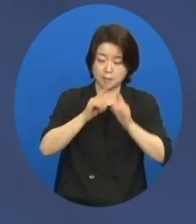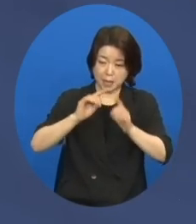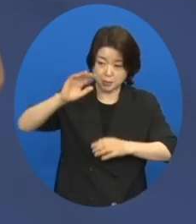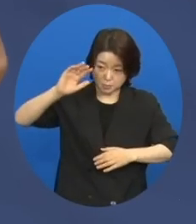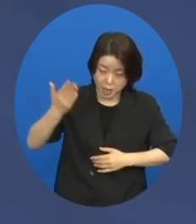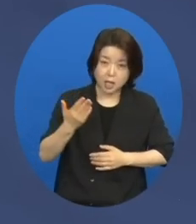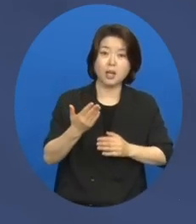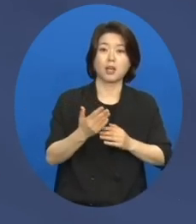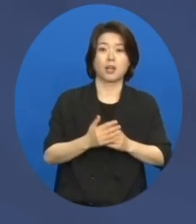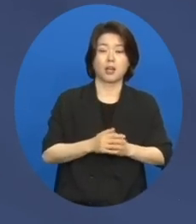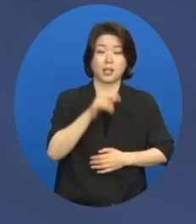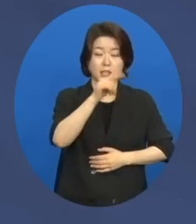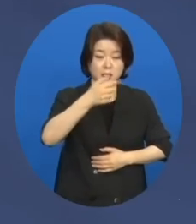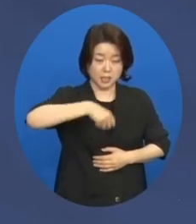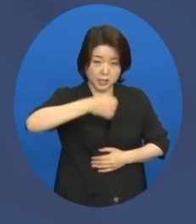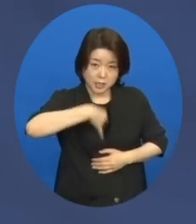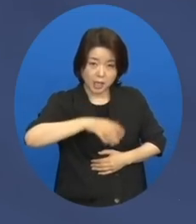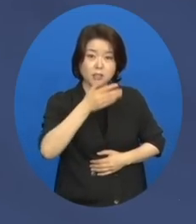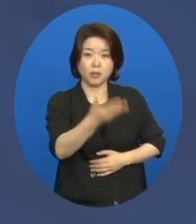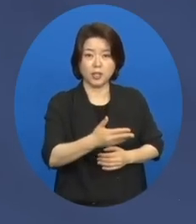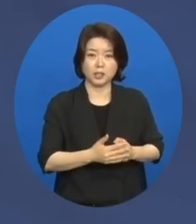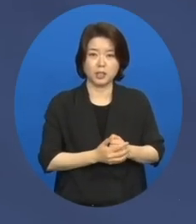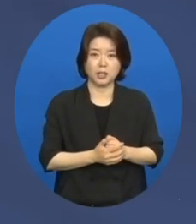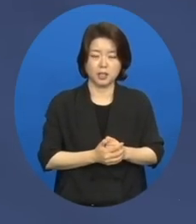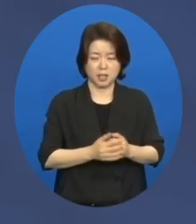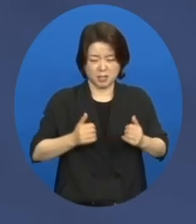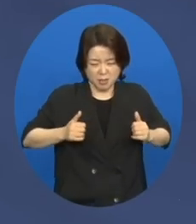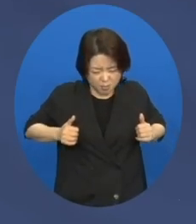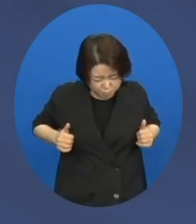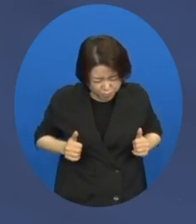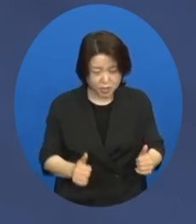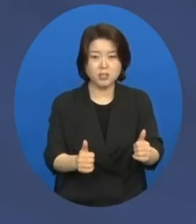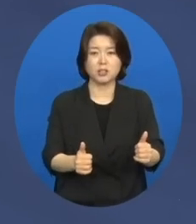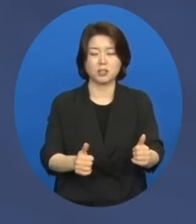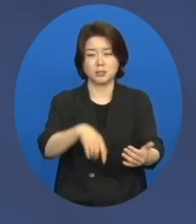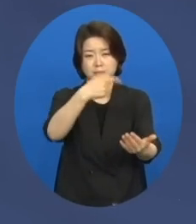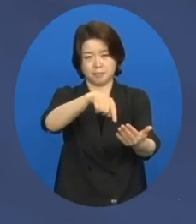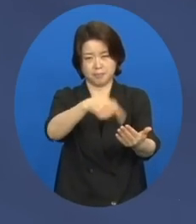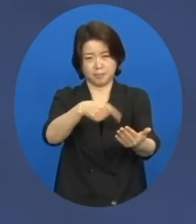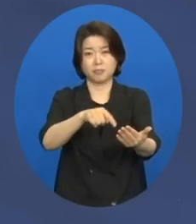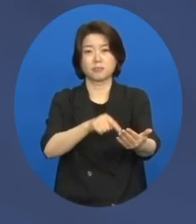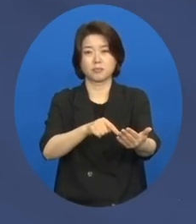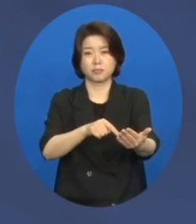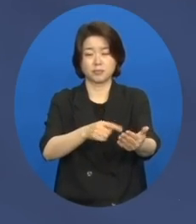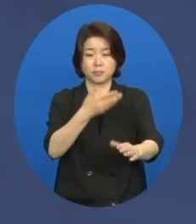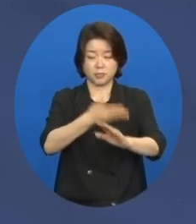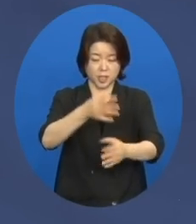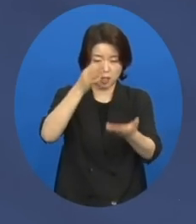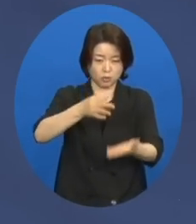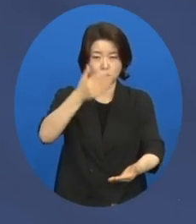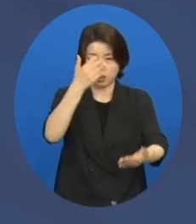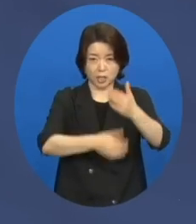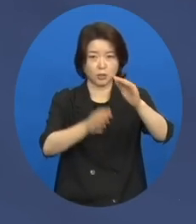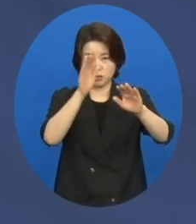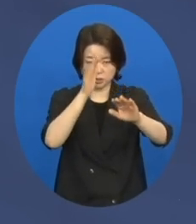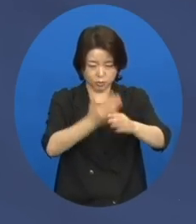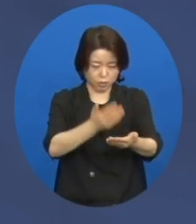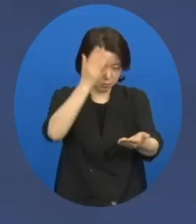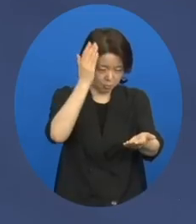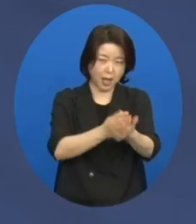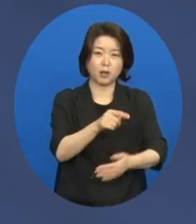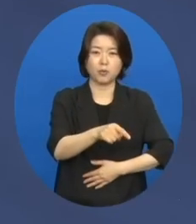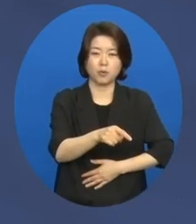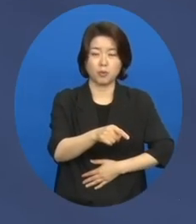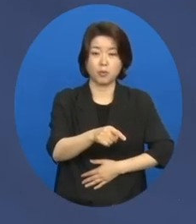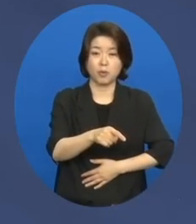되고 네 자녀에게 부지런히 가르쳐서 다른 유산 남겨주지 말고 그가